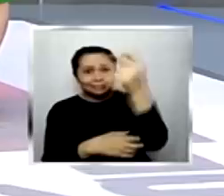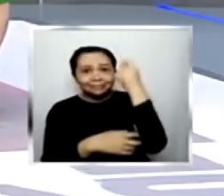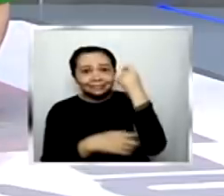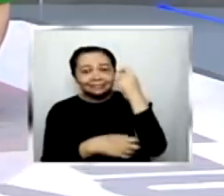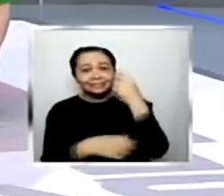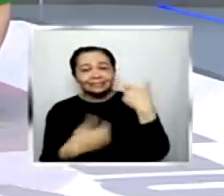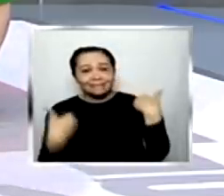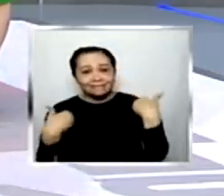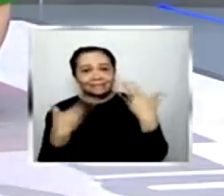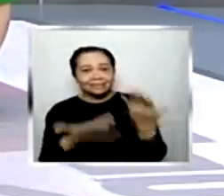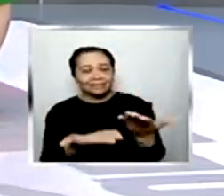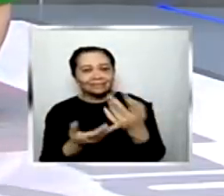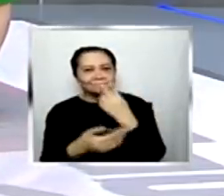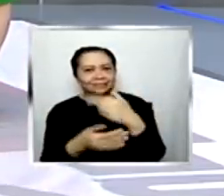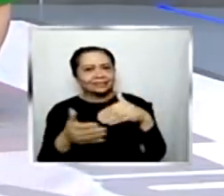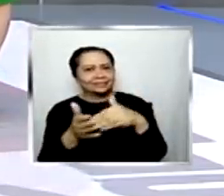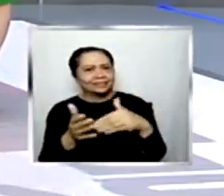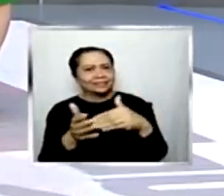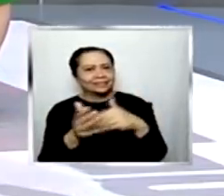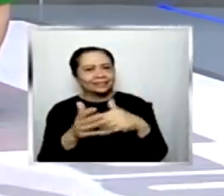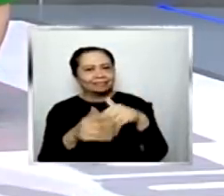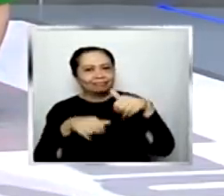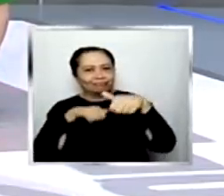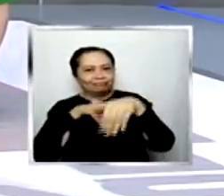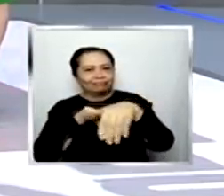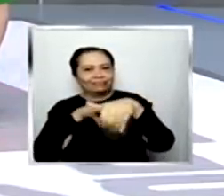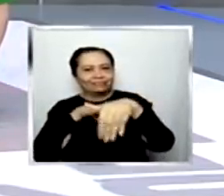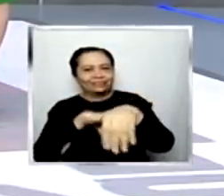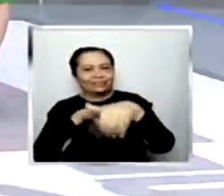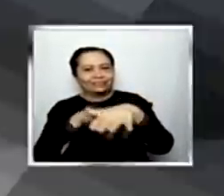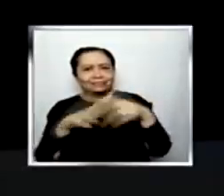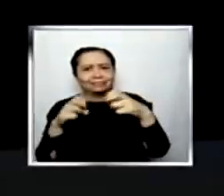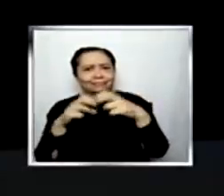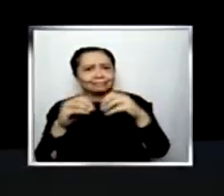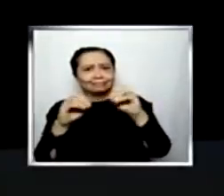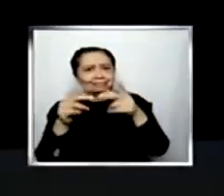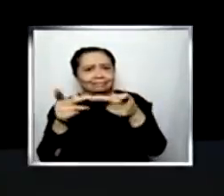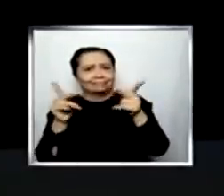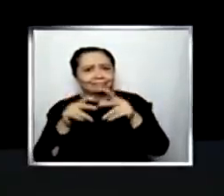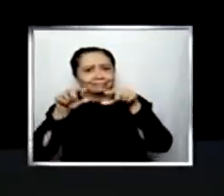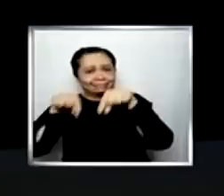Kita ang sunod-sunod na pagmarcha ng mga graduate kahit wala sa venue.